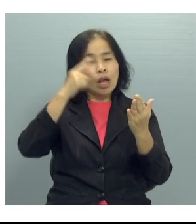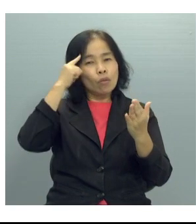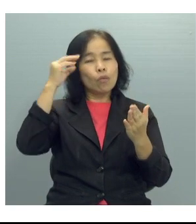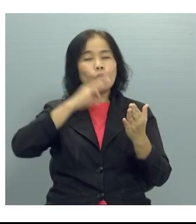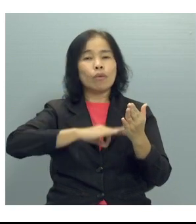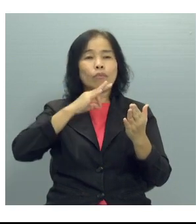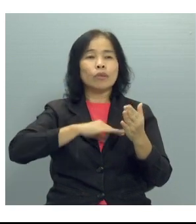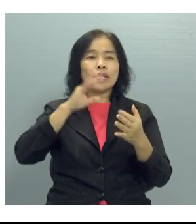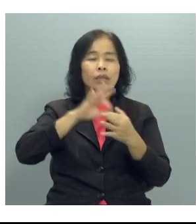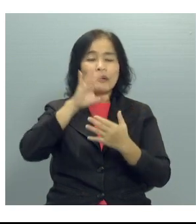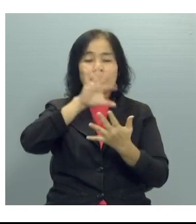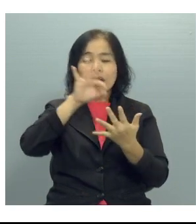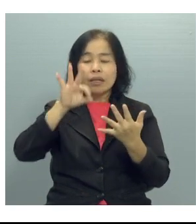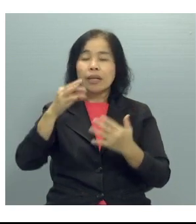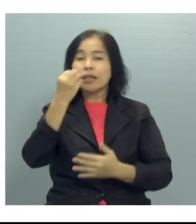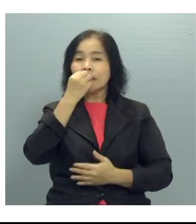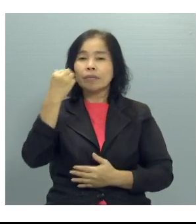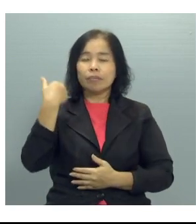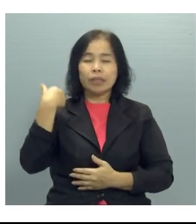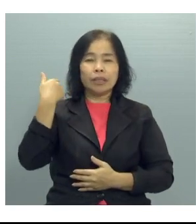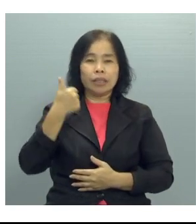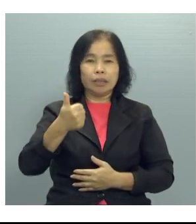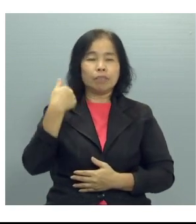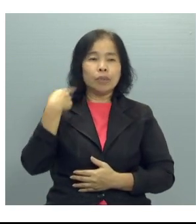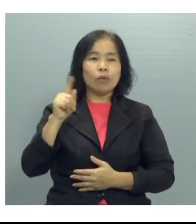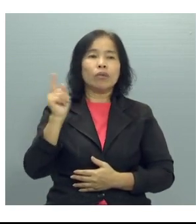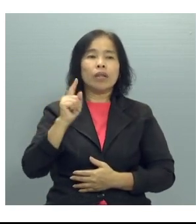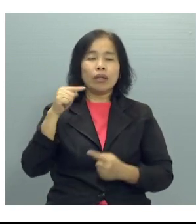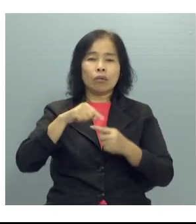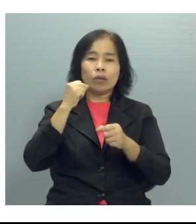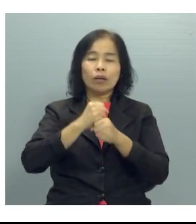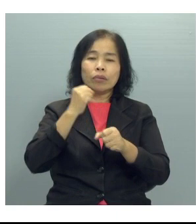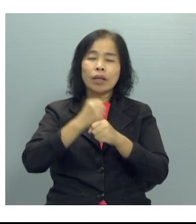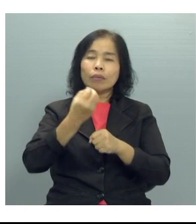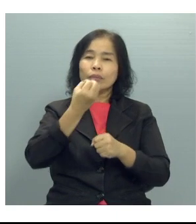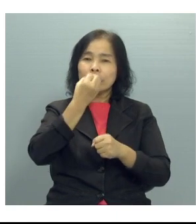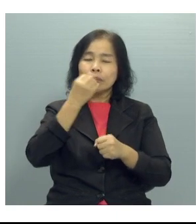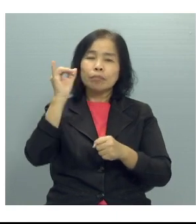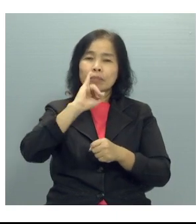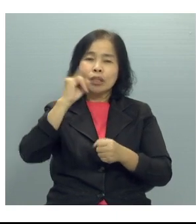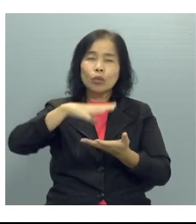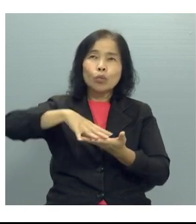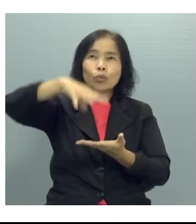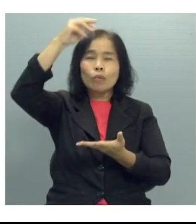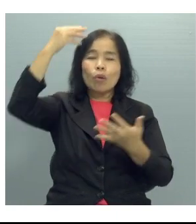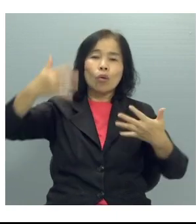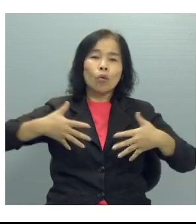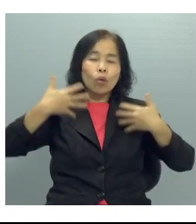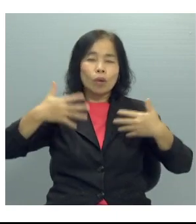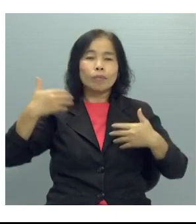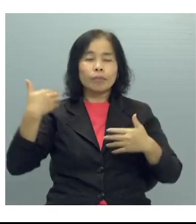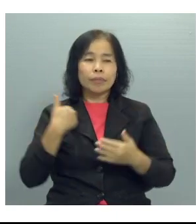ของการเลือกรับประทานอาหารที่มีต่อสิ่งแวดล้อมและการสร้างก๊าซเรือนกระจกตามหลักของเป้าหมายการพัฒนาอย่างยั่งยืนค่ะ